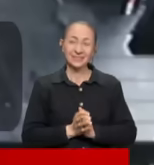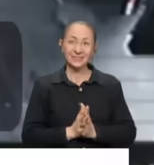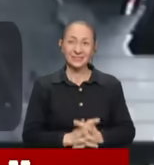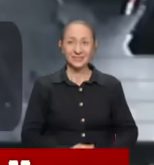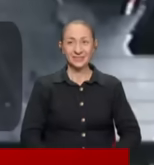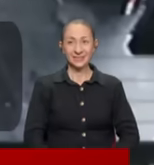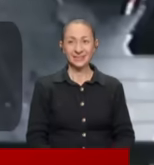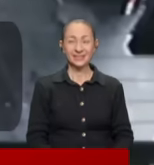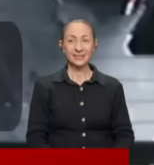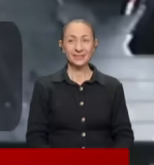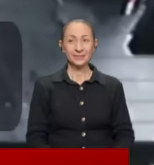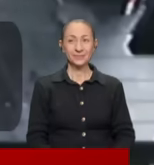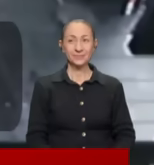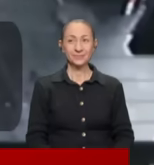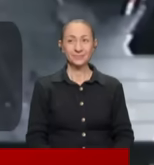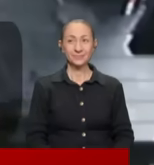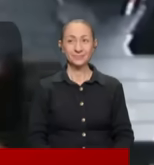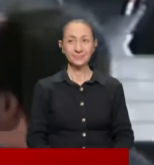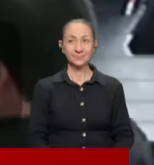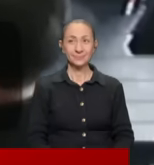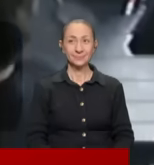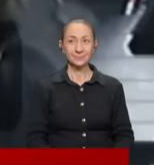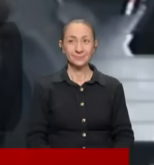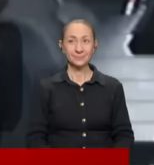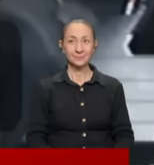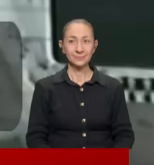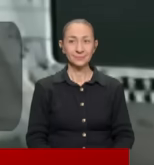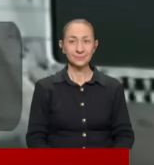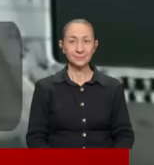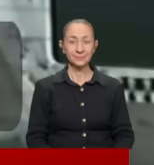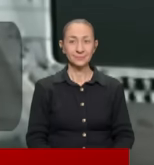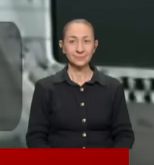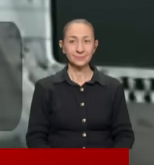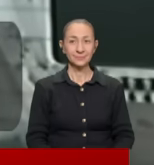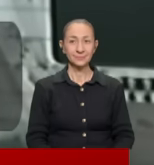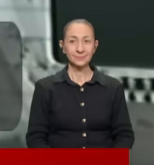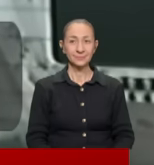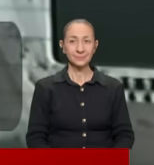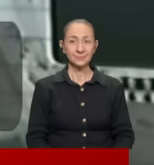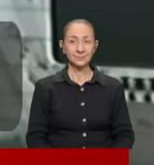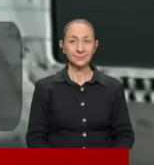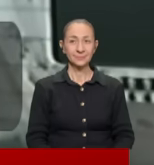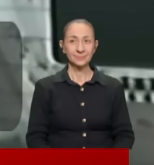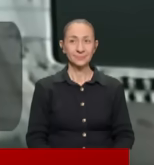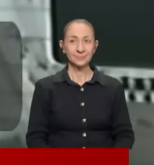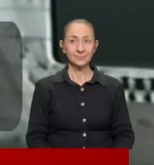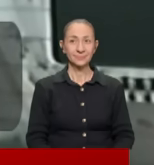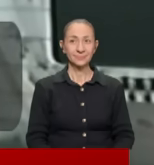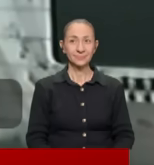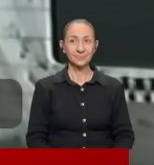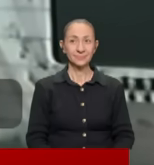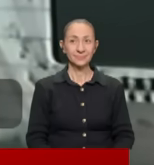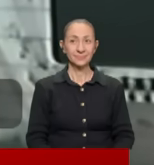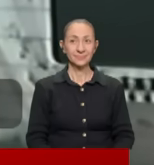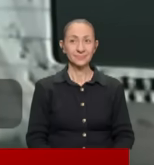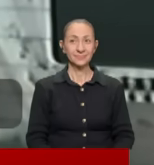Alper Gezer Avcı ilk Türk astronot, kendisi araçtan çıkıyor. Evet, Alper iyi görünüyor, çok